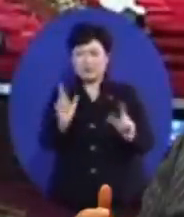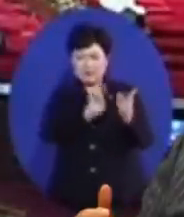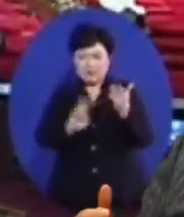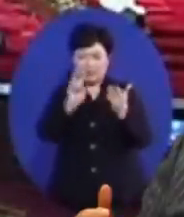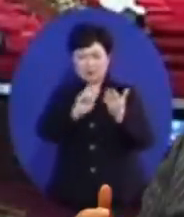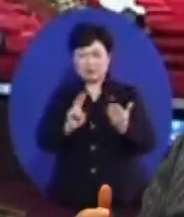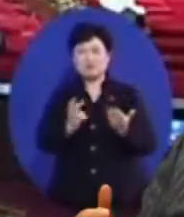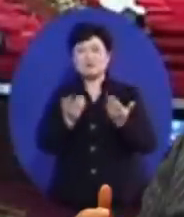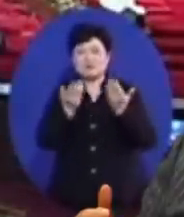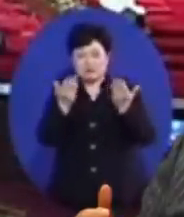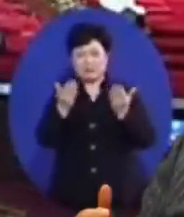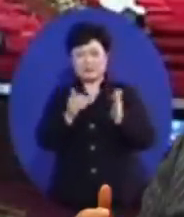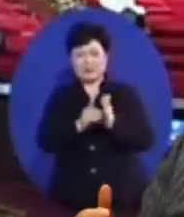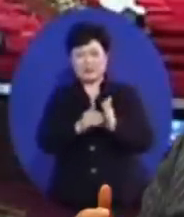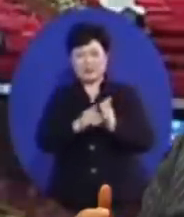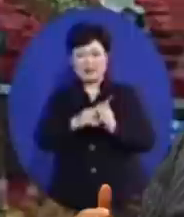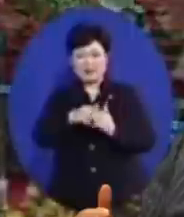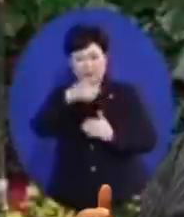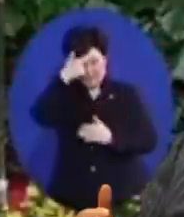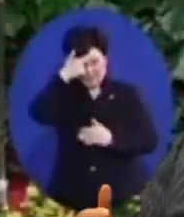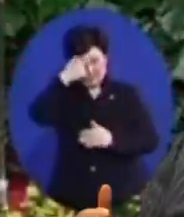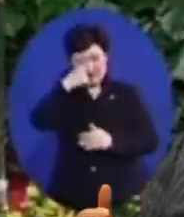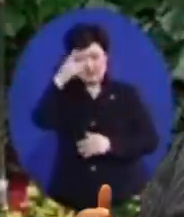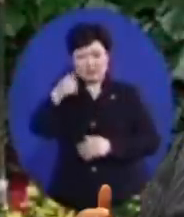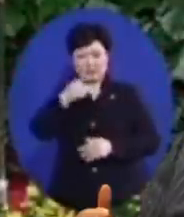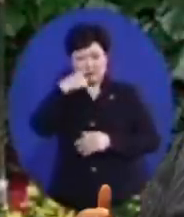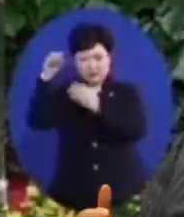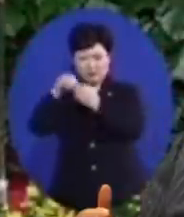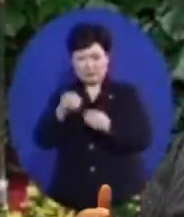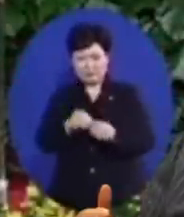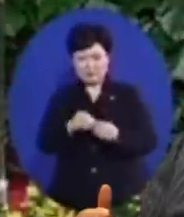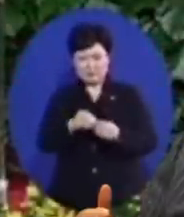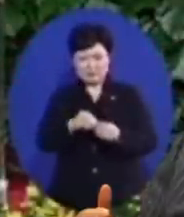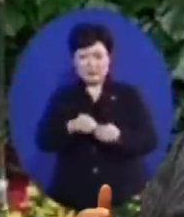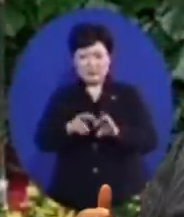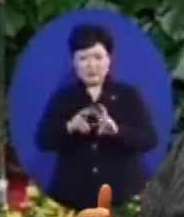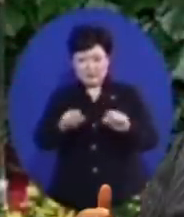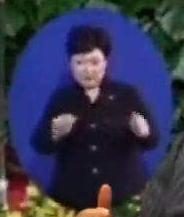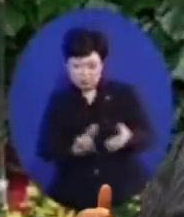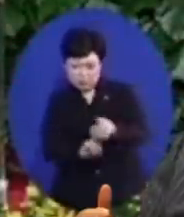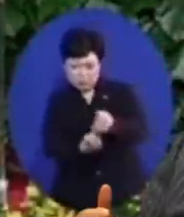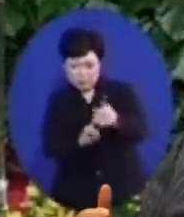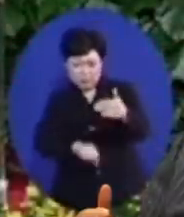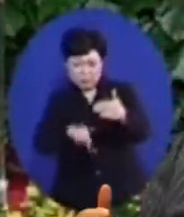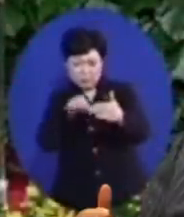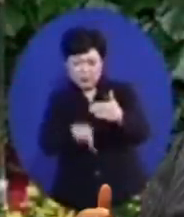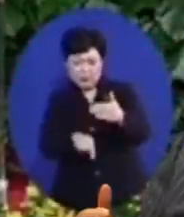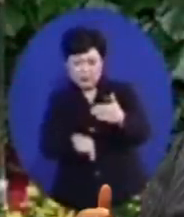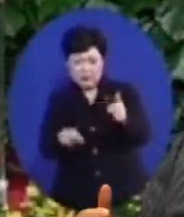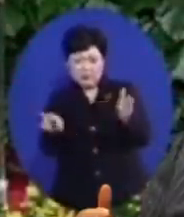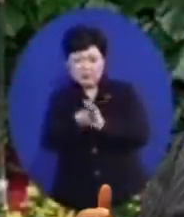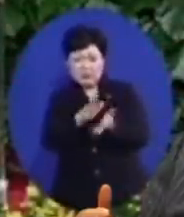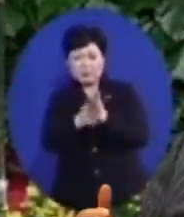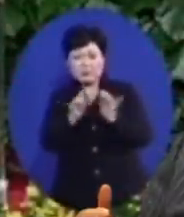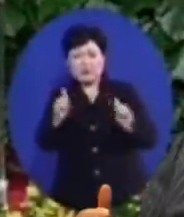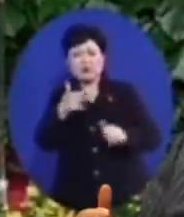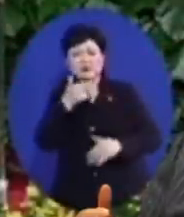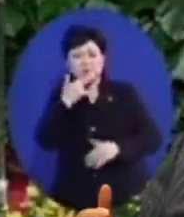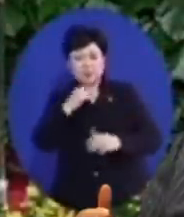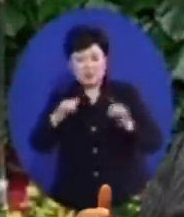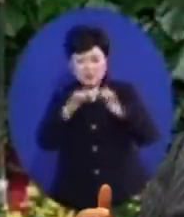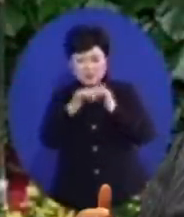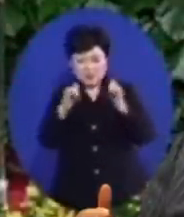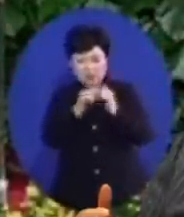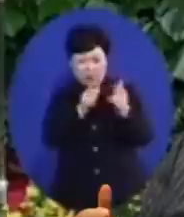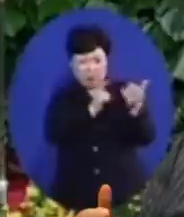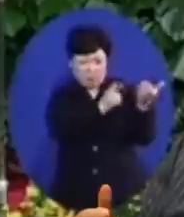없습니다. 서양격언에 참호 속에는 무신론자가 없다는 말이 있습니다. 전쟁 시 군인들은 적군의 총탄이 빗발처럼